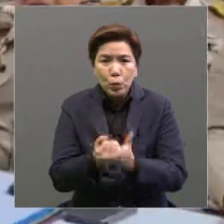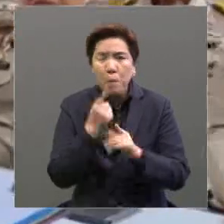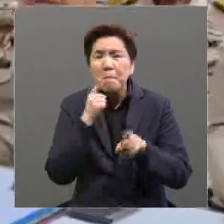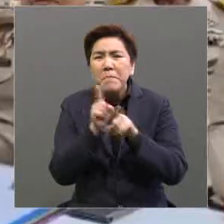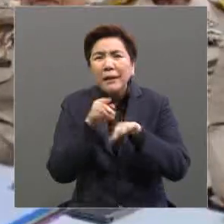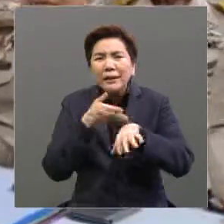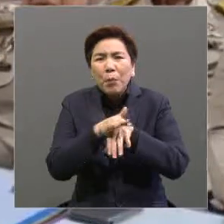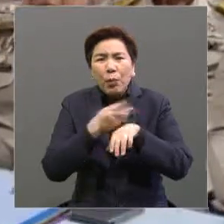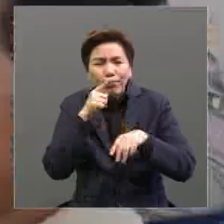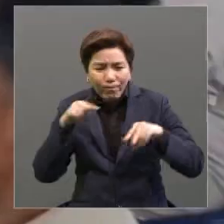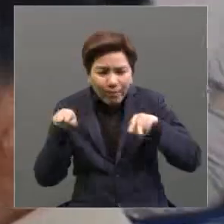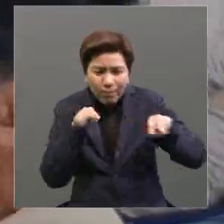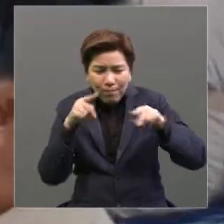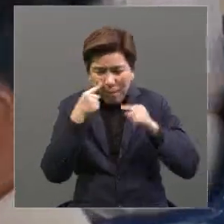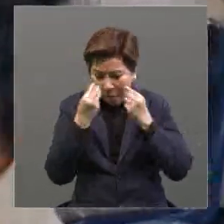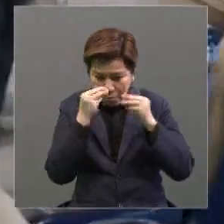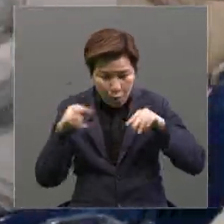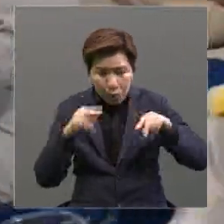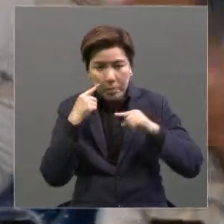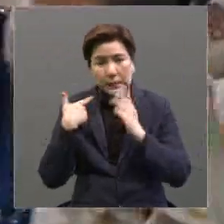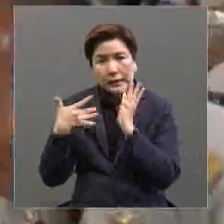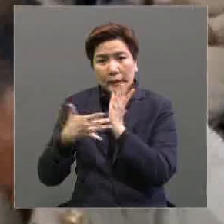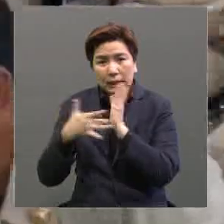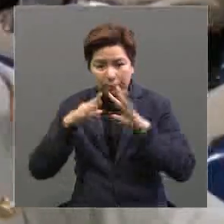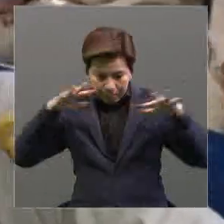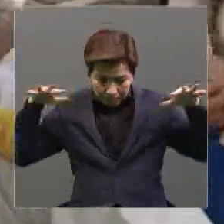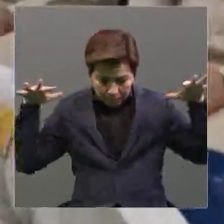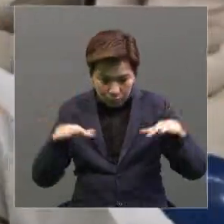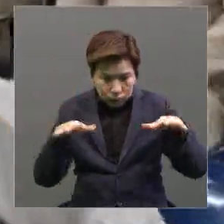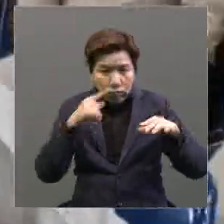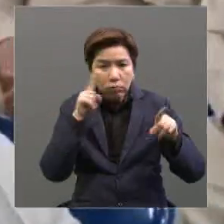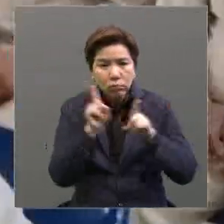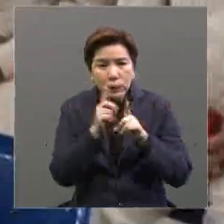สับปะรดเนี่ยนะคะแล้วก็นำเทคโนโลยีสมัยใหม่ต่างๆให้เข้าไป